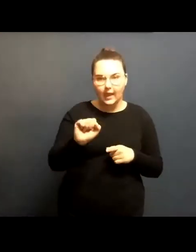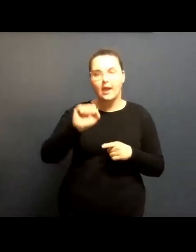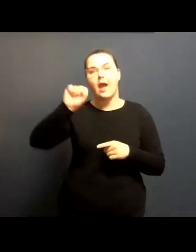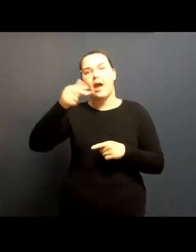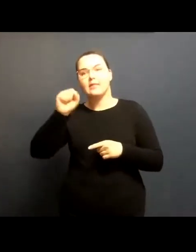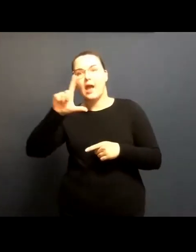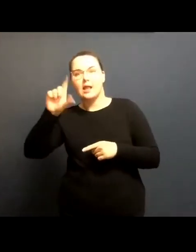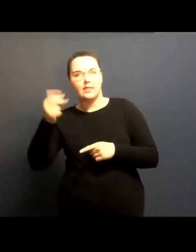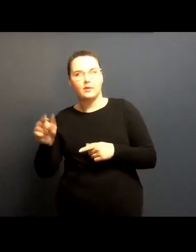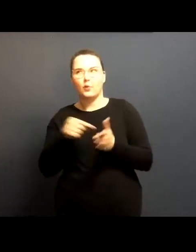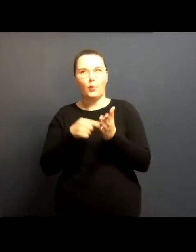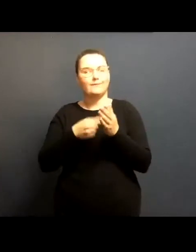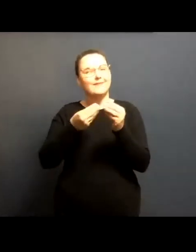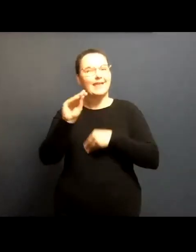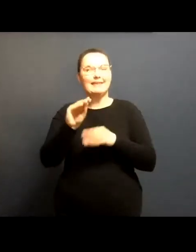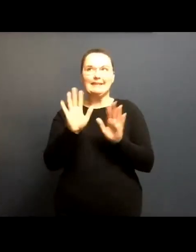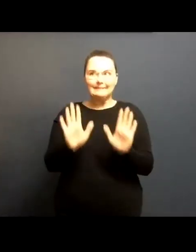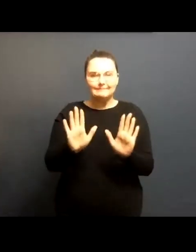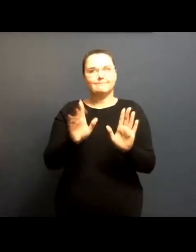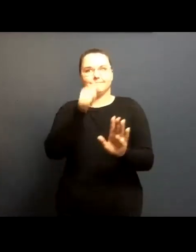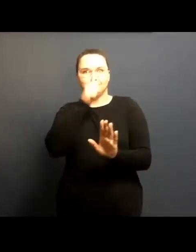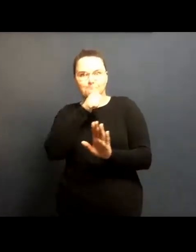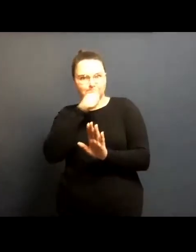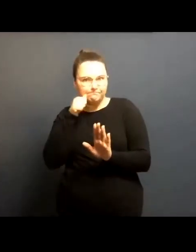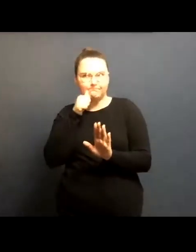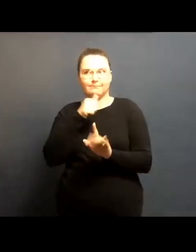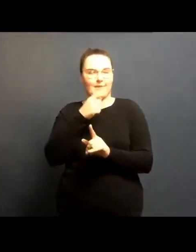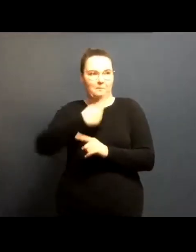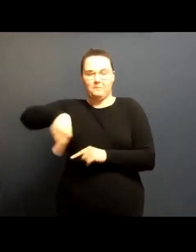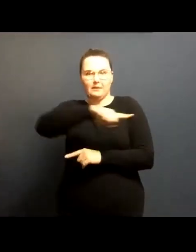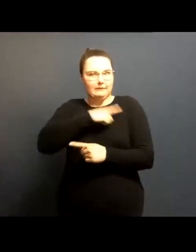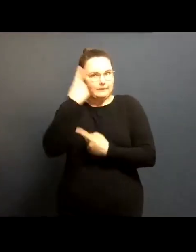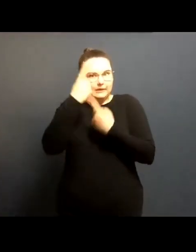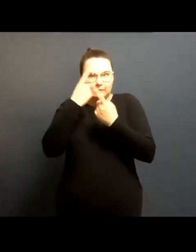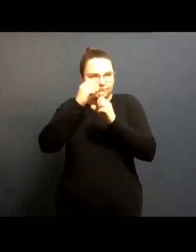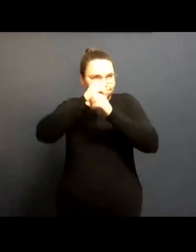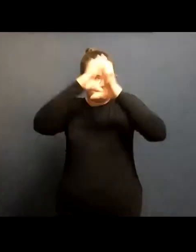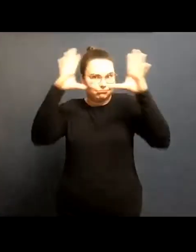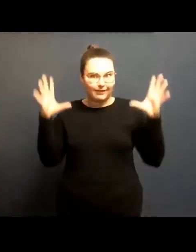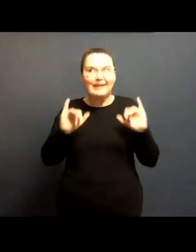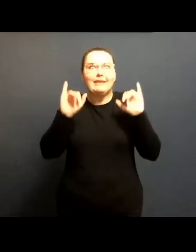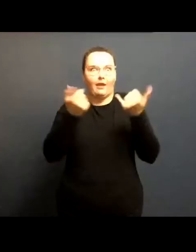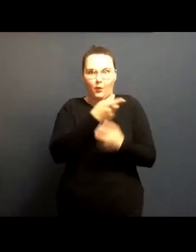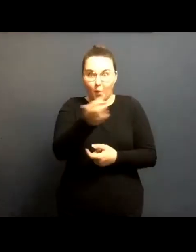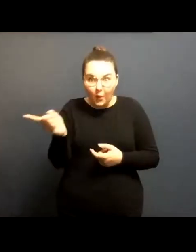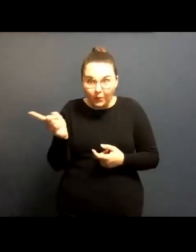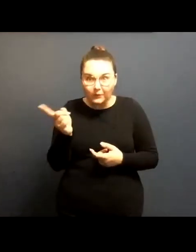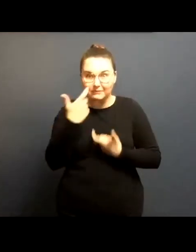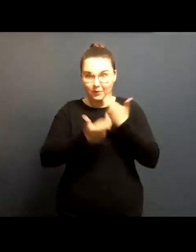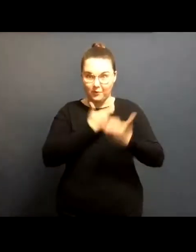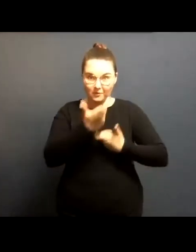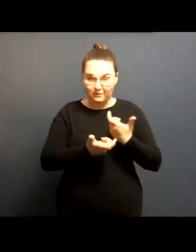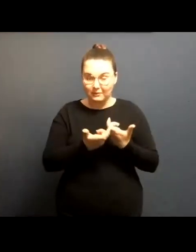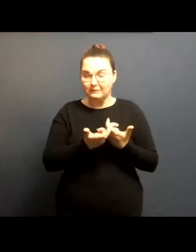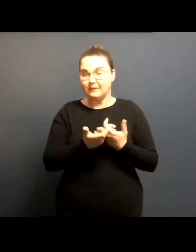masturbacja, zwłaszcza w starszym wieku. W ogóle sobie nie wyobrażamy, że w tej kategorii wiekowej możemy mówić, badać,